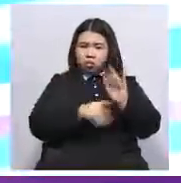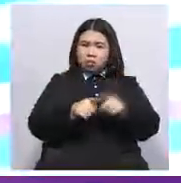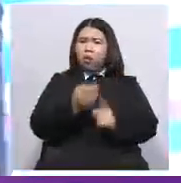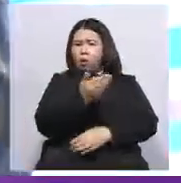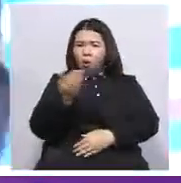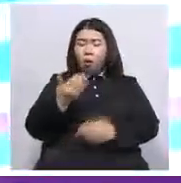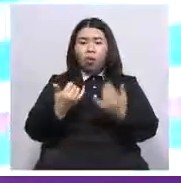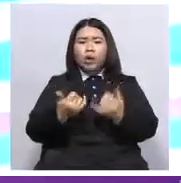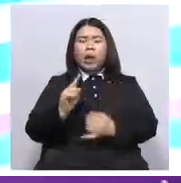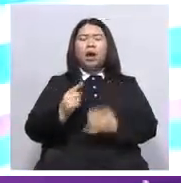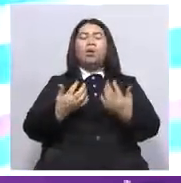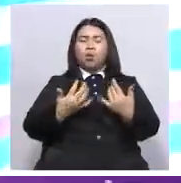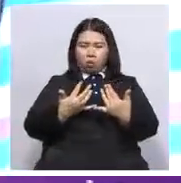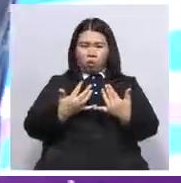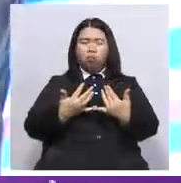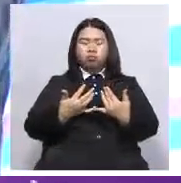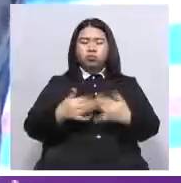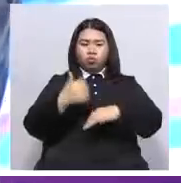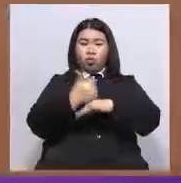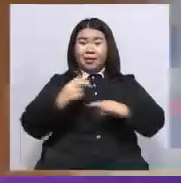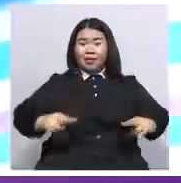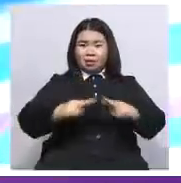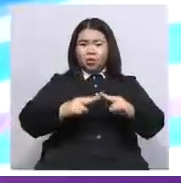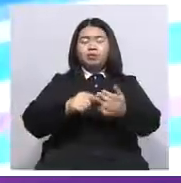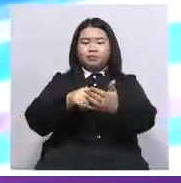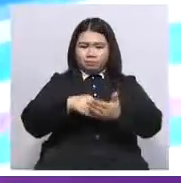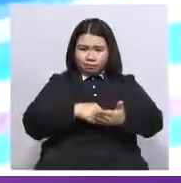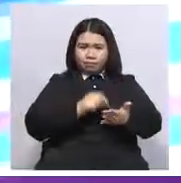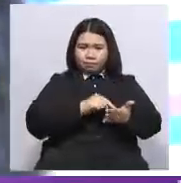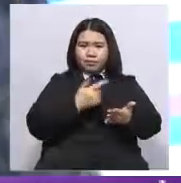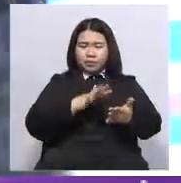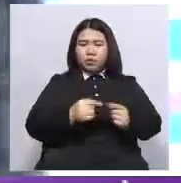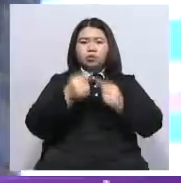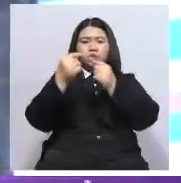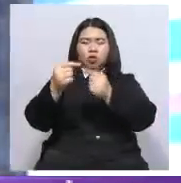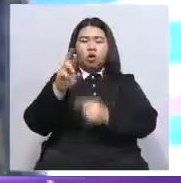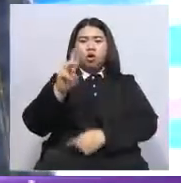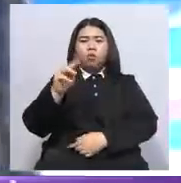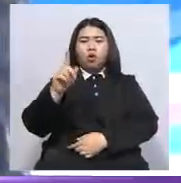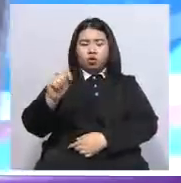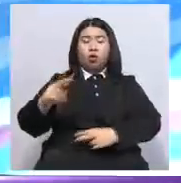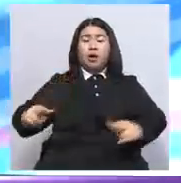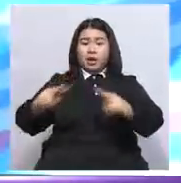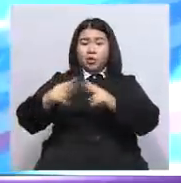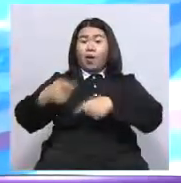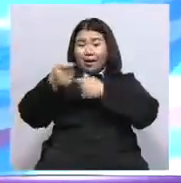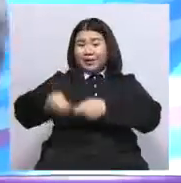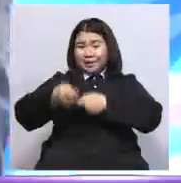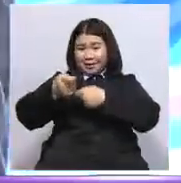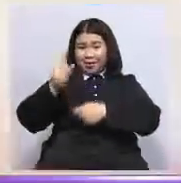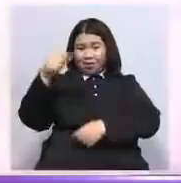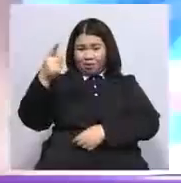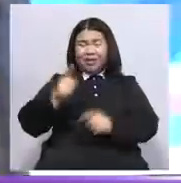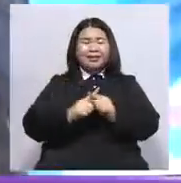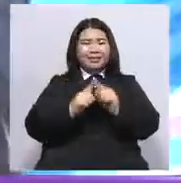ในวันนี้ท่านเองก็ได้มีการรับข้อเสนอไปค่ะก็บอกว่าจะไปนำเรียนกับท่านรัฐมนตรีว่าการกระทรวงเกษตรและสหกรณ์